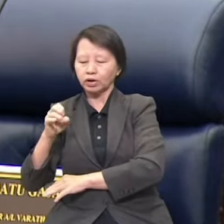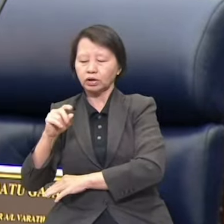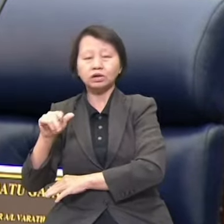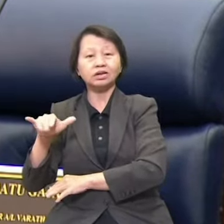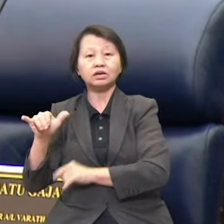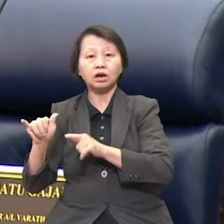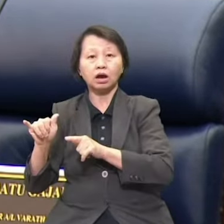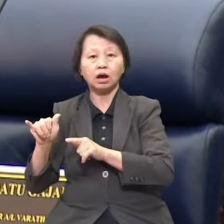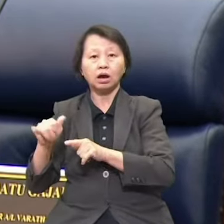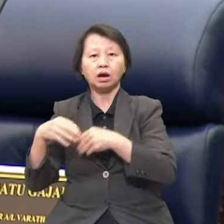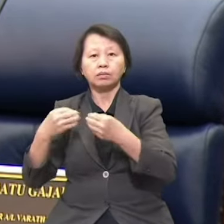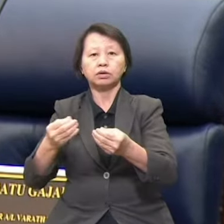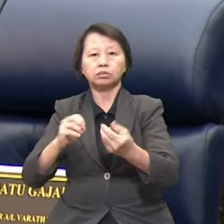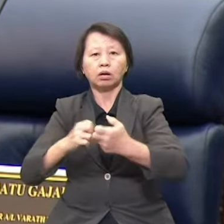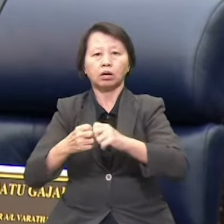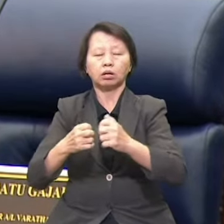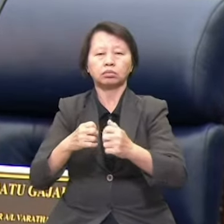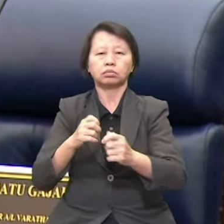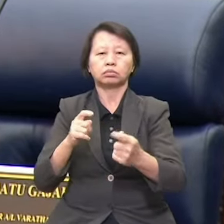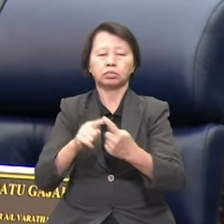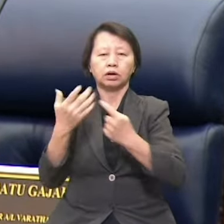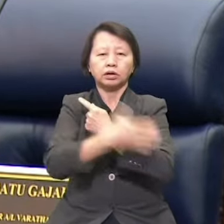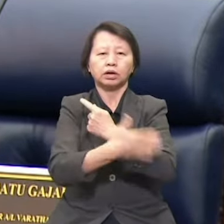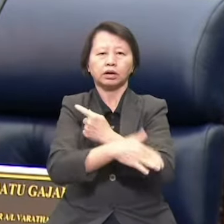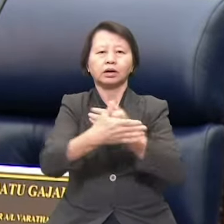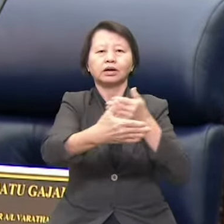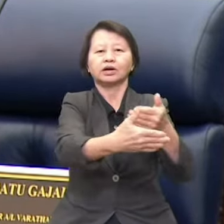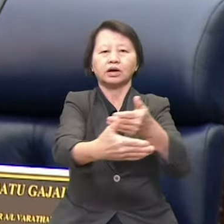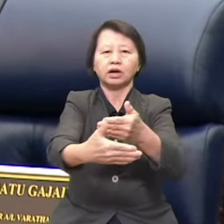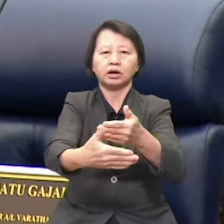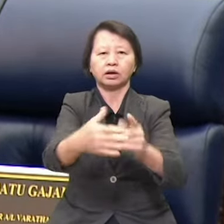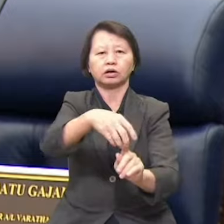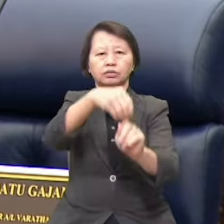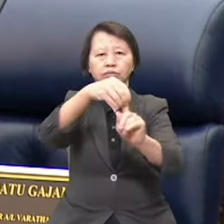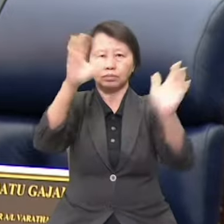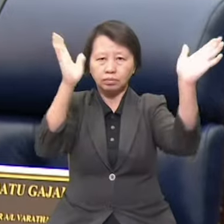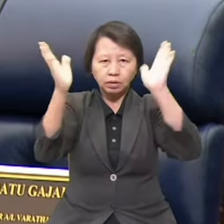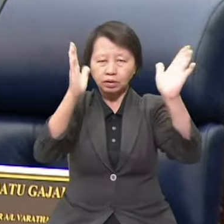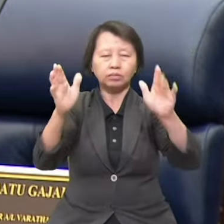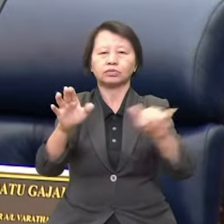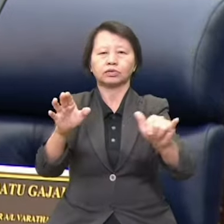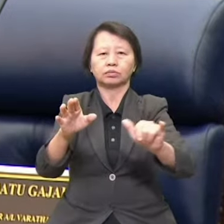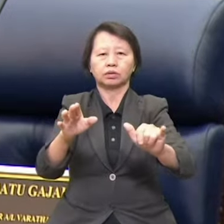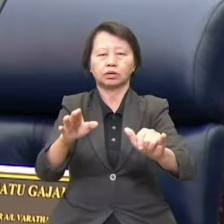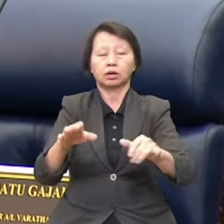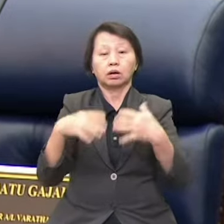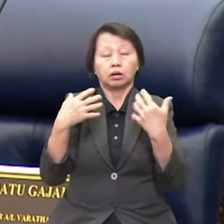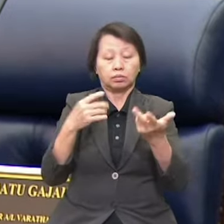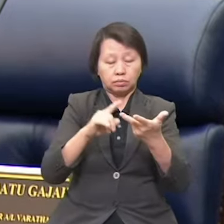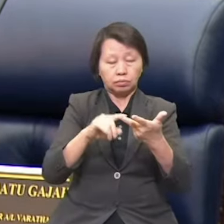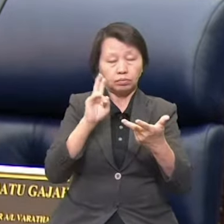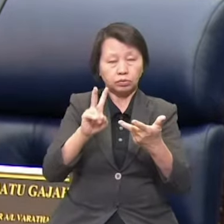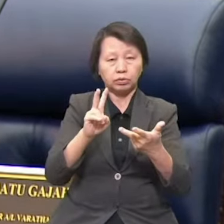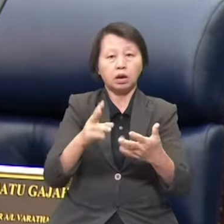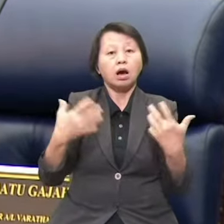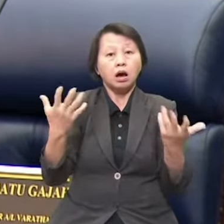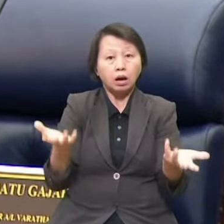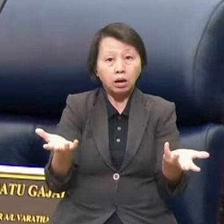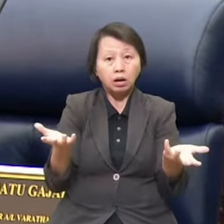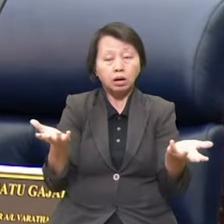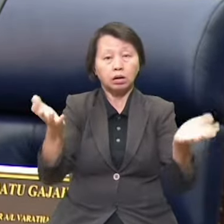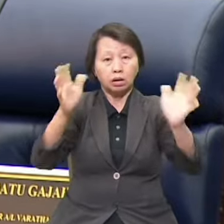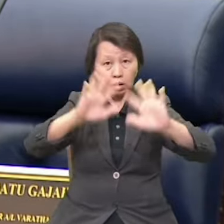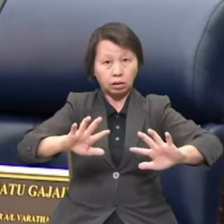kepada negara-negara Jiran dan termasuk Malaysia yang pertama yang kedua Apakah ASEAN bersedia untuk membuka